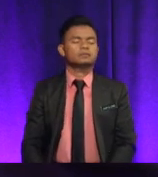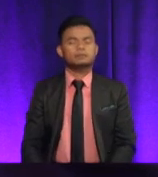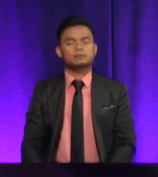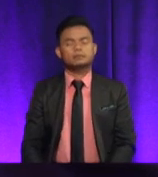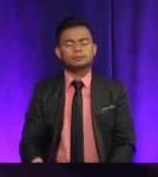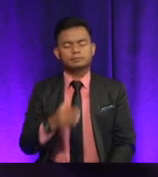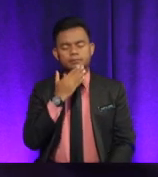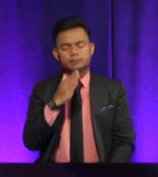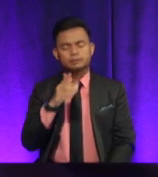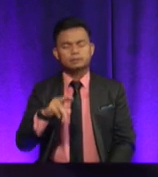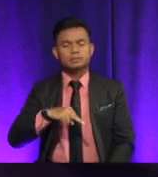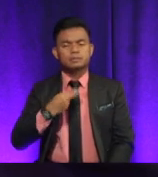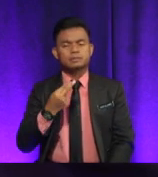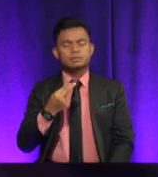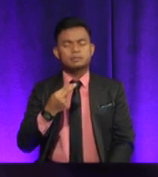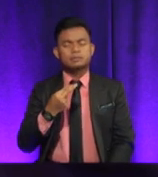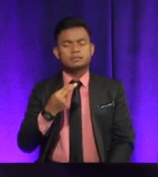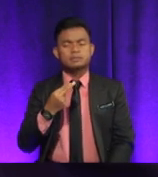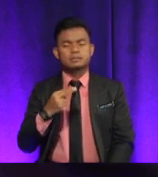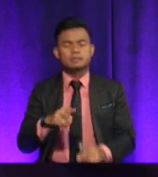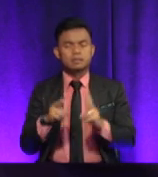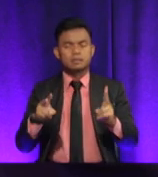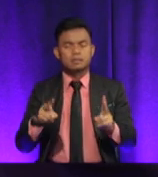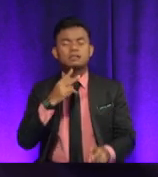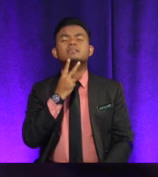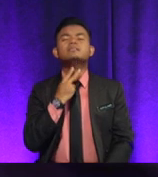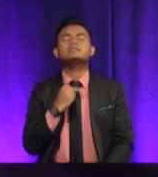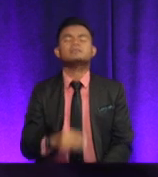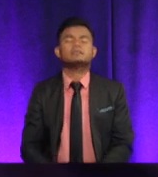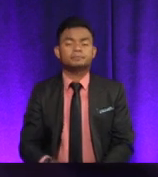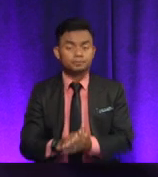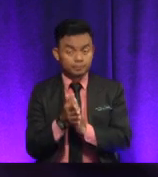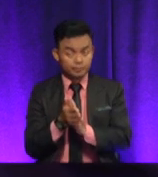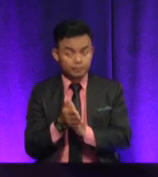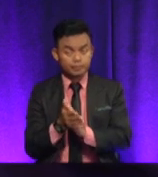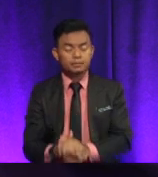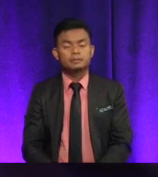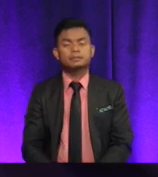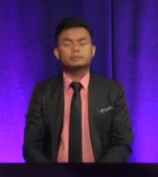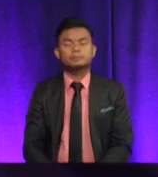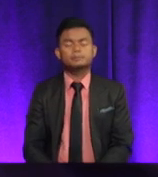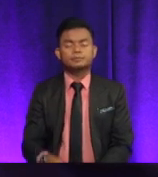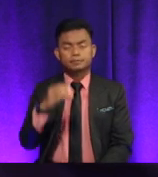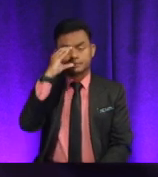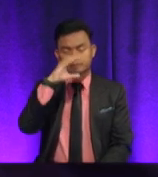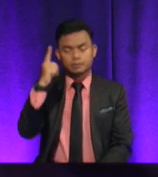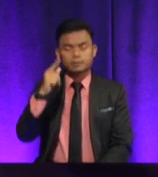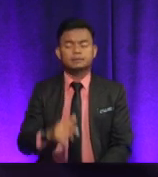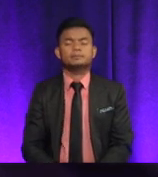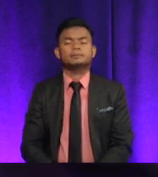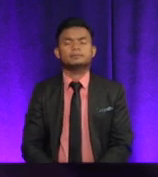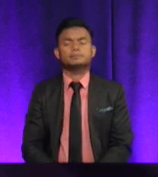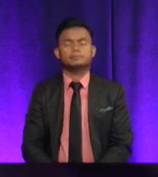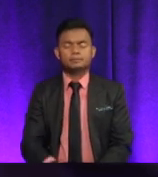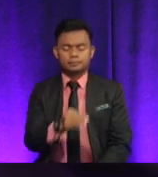lalu Baginda wanita air lalu Berjalanlah ketika menteri tersebut